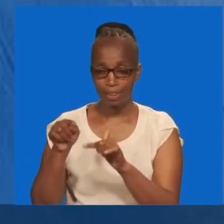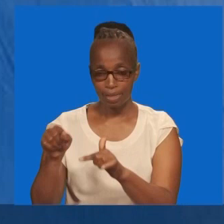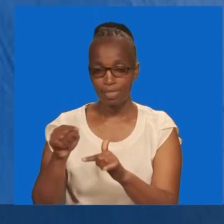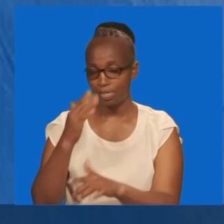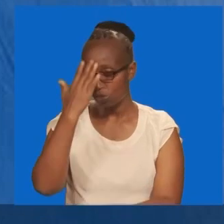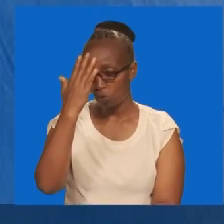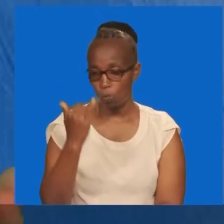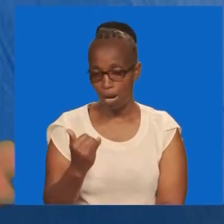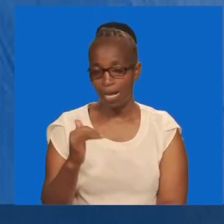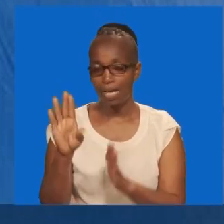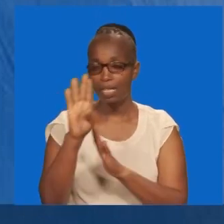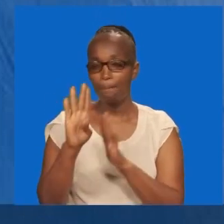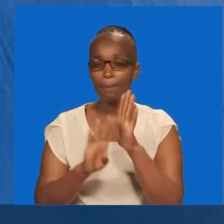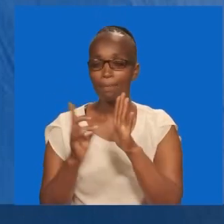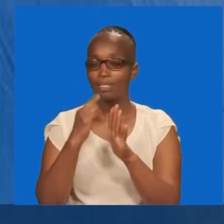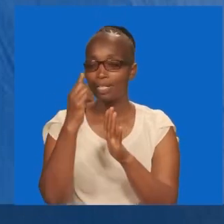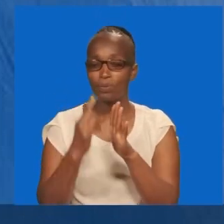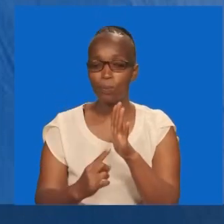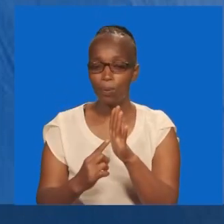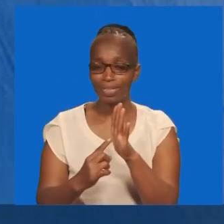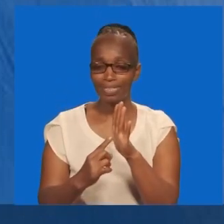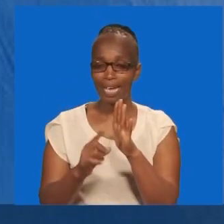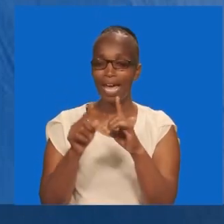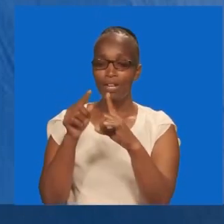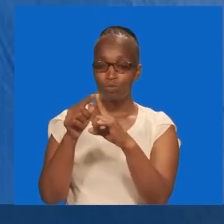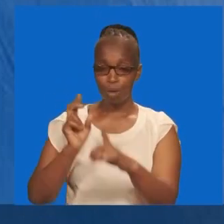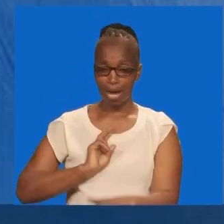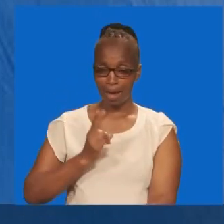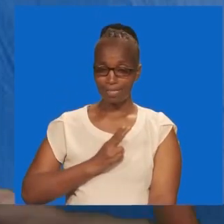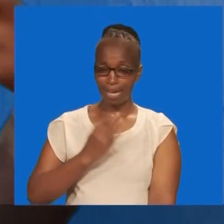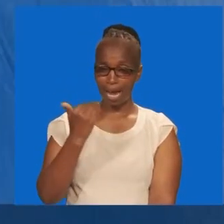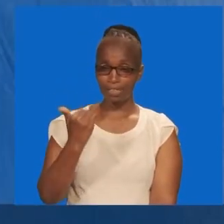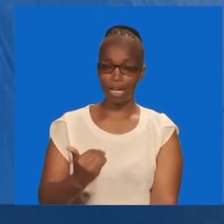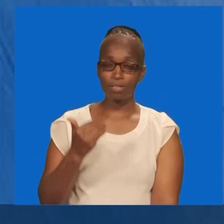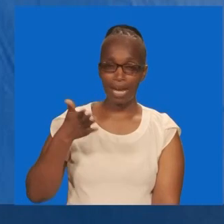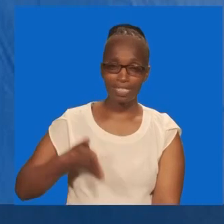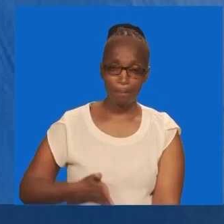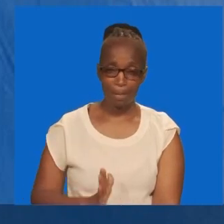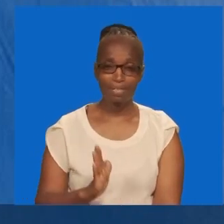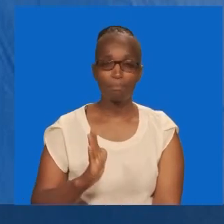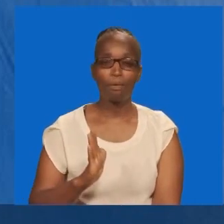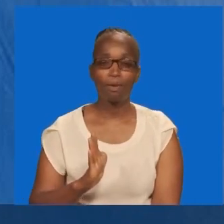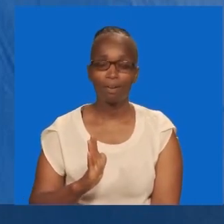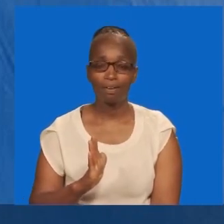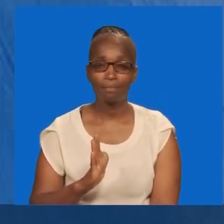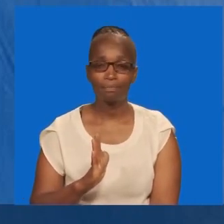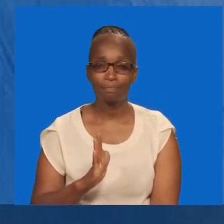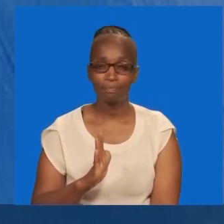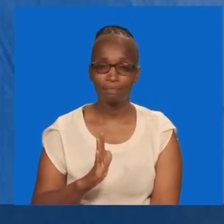Mwanzo amesema unto us the child was born, kwa ajili yetu mtoto